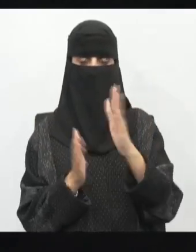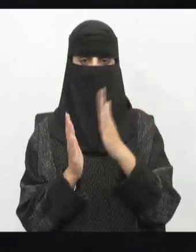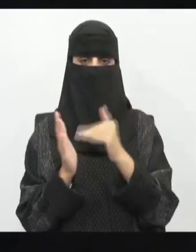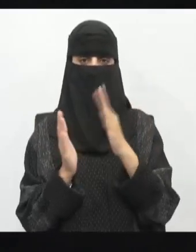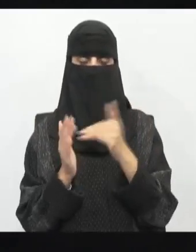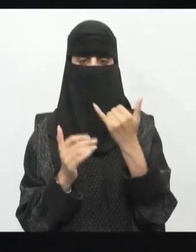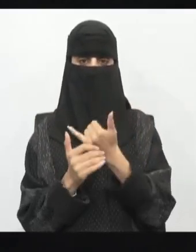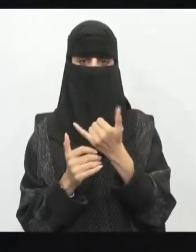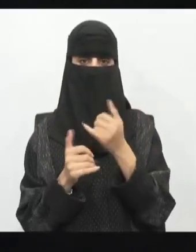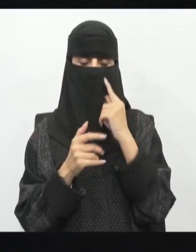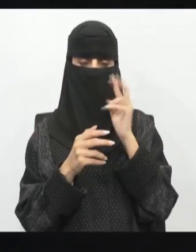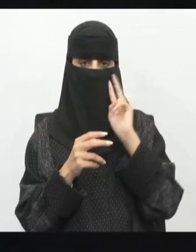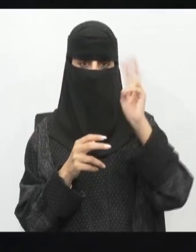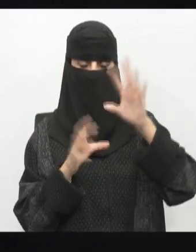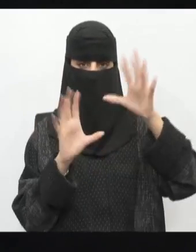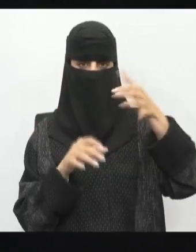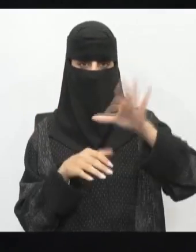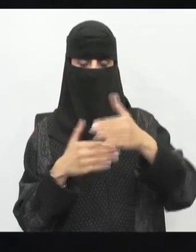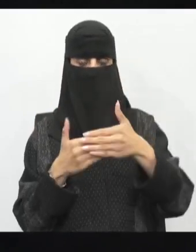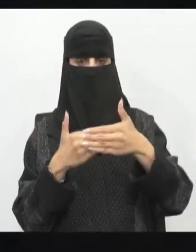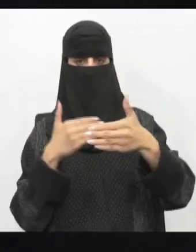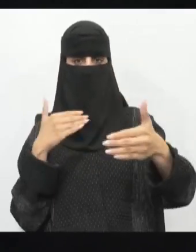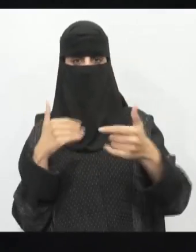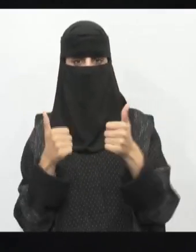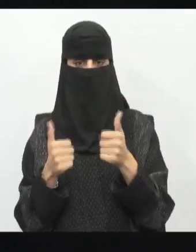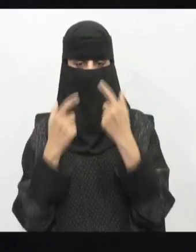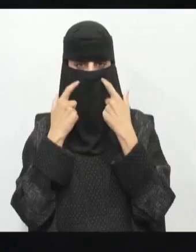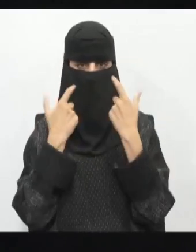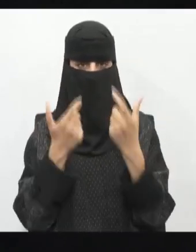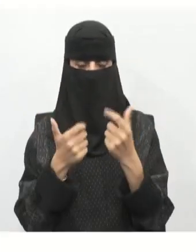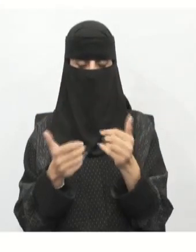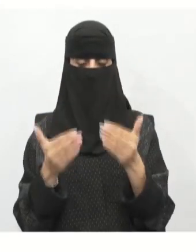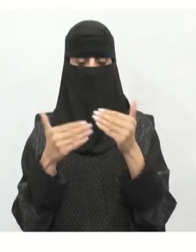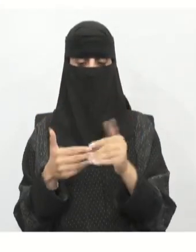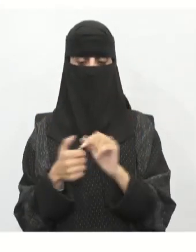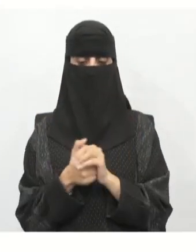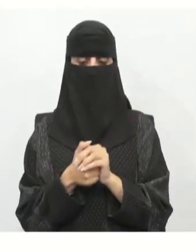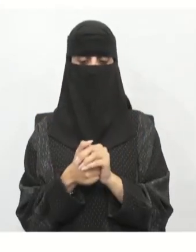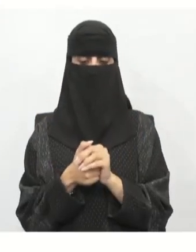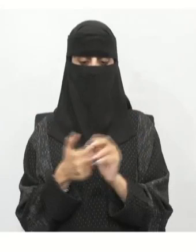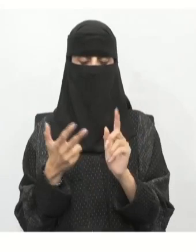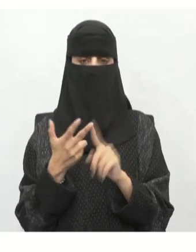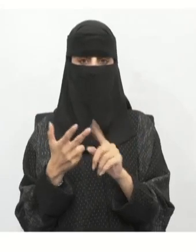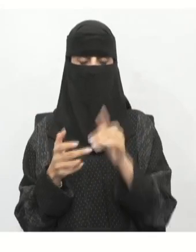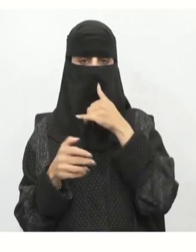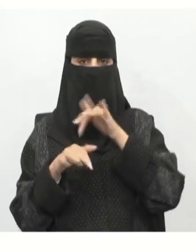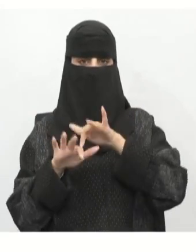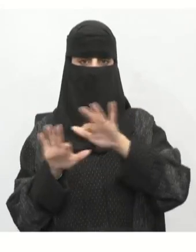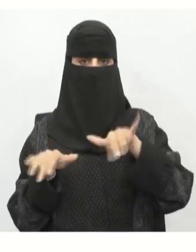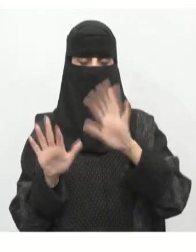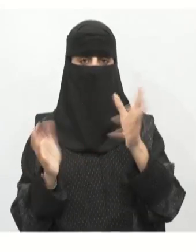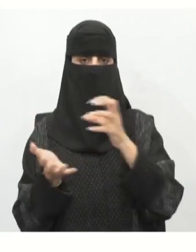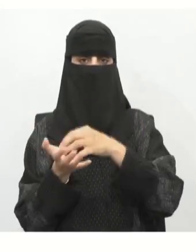ويجب ان ابتعد عن السباحه في مياه السيول ننتقل للسباحه في